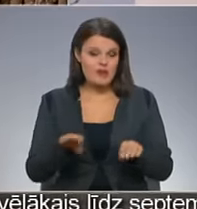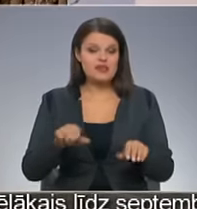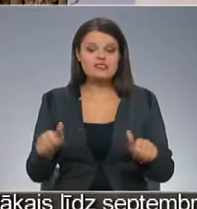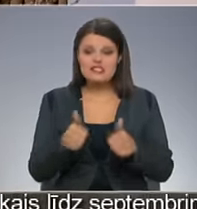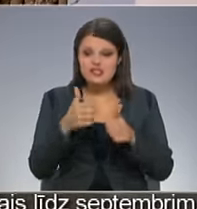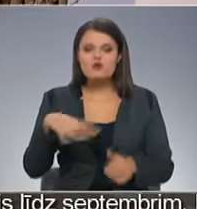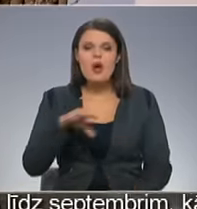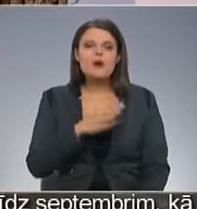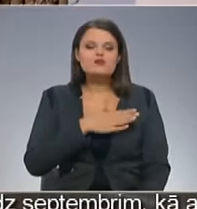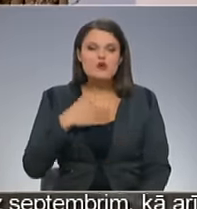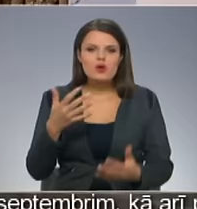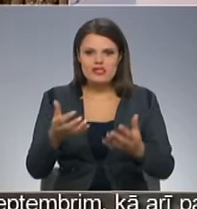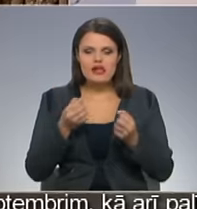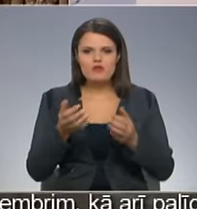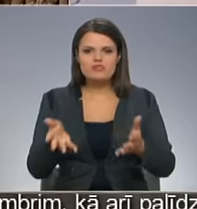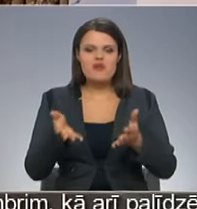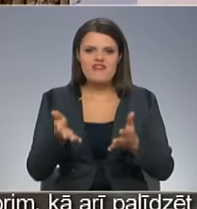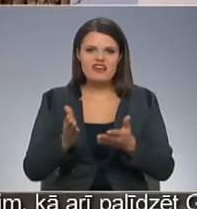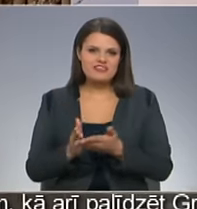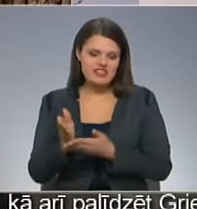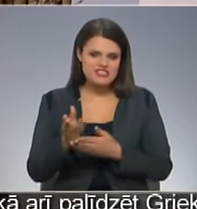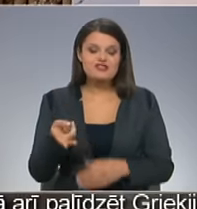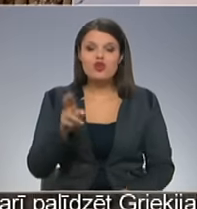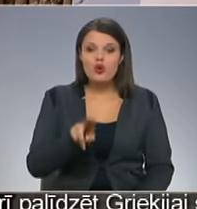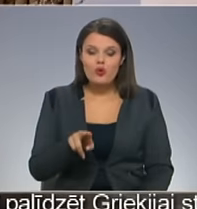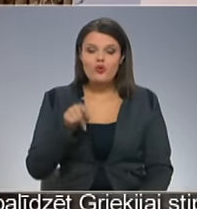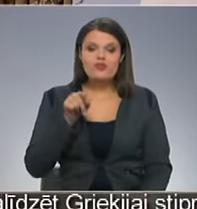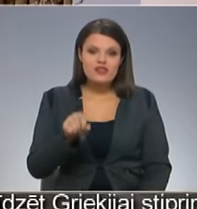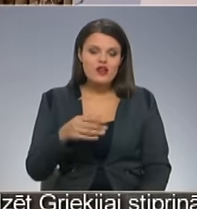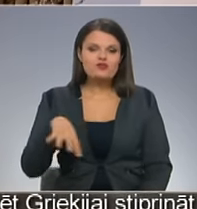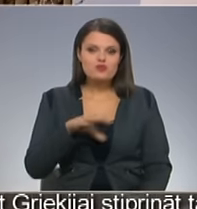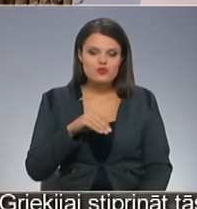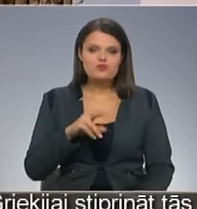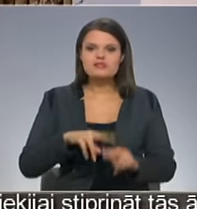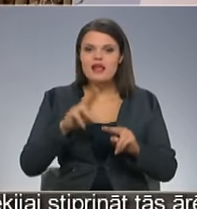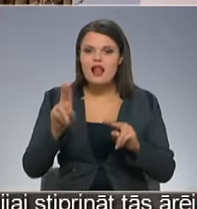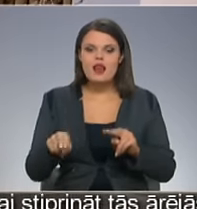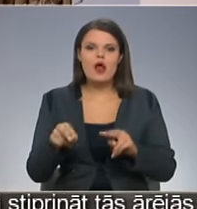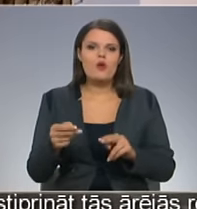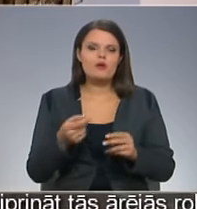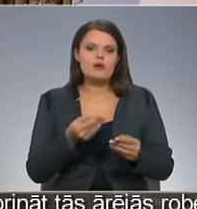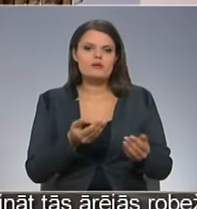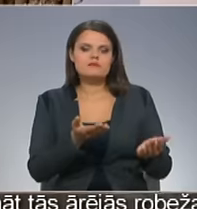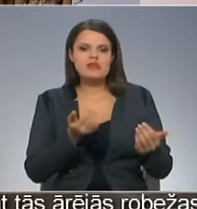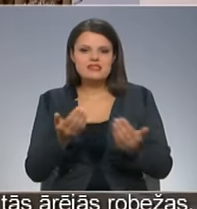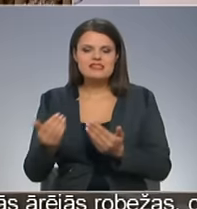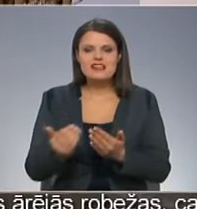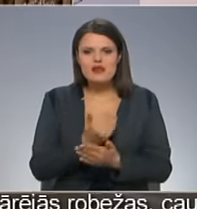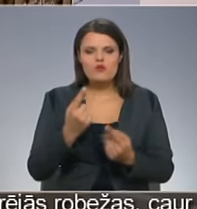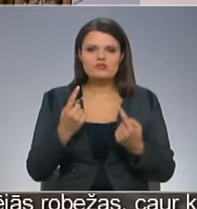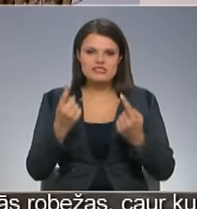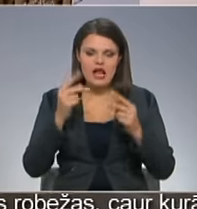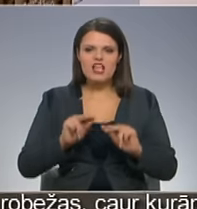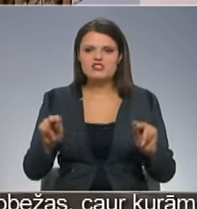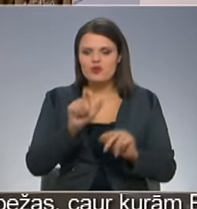mēs ļoti iegūstam efektivitātes ziņā, un tas mums savukārt ļauj piesaistīt jaunus,